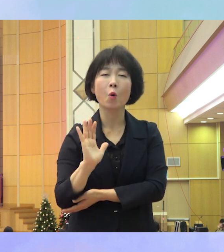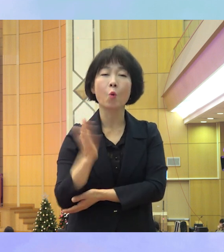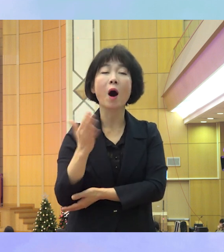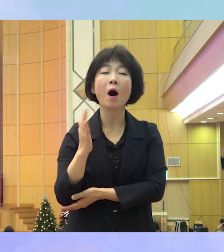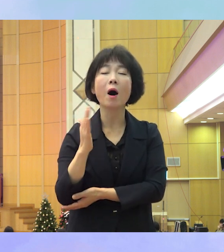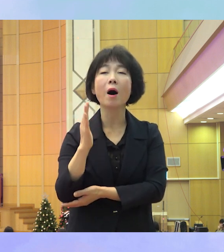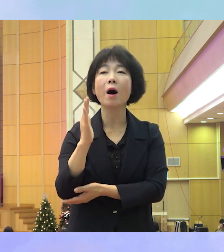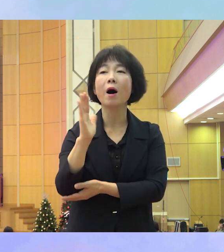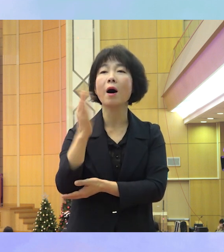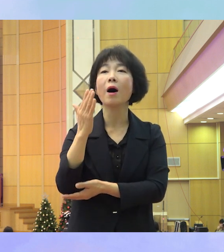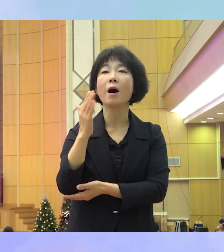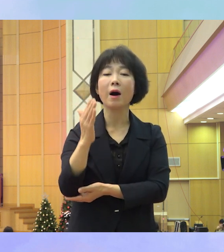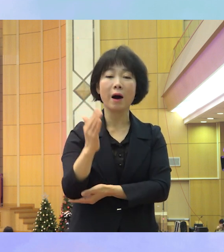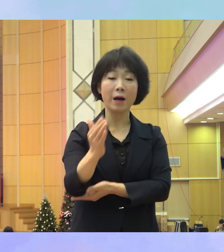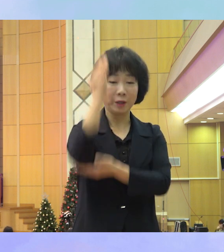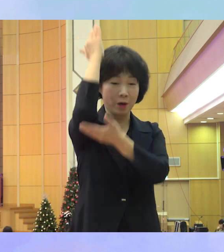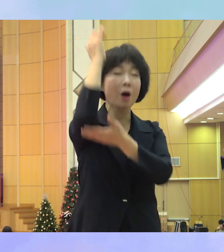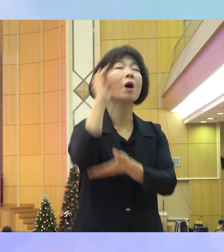영광